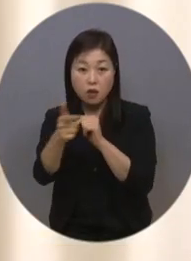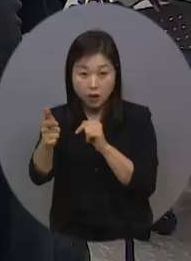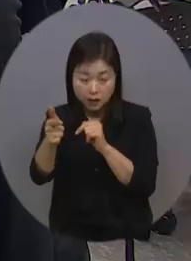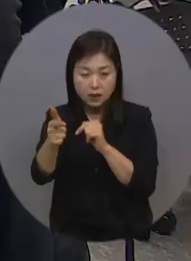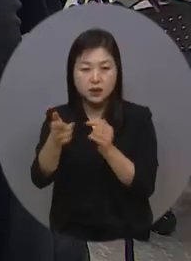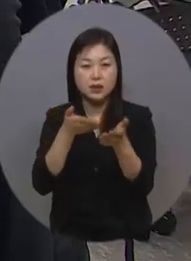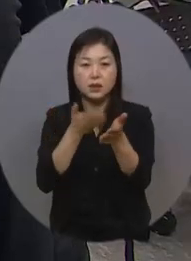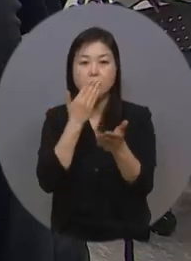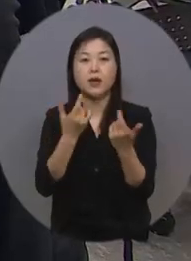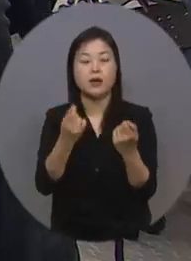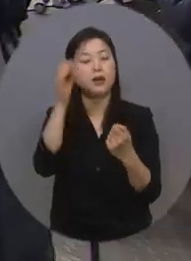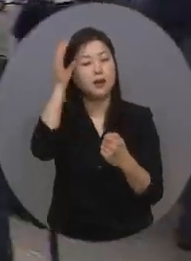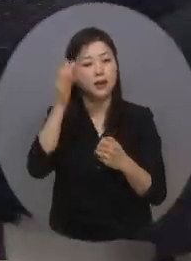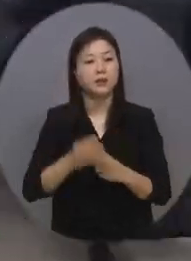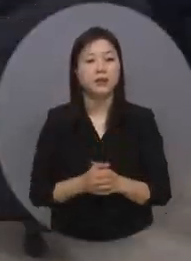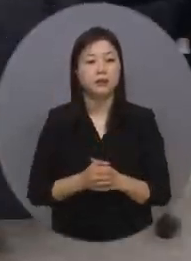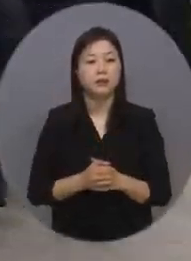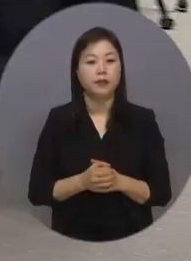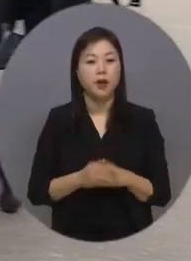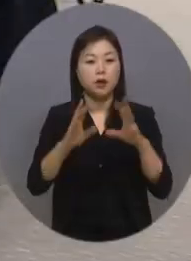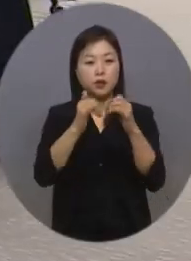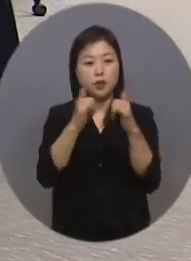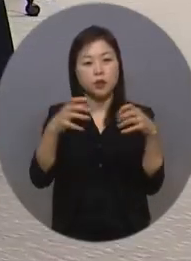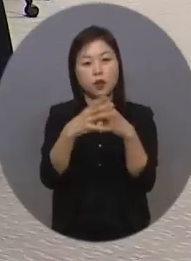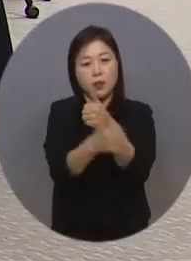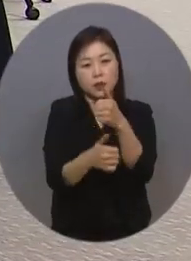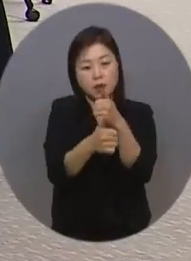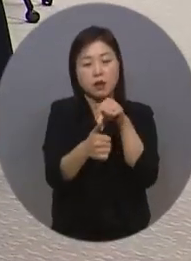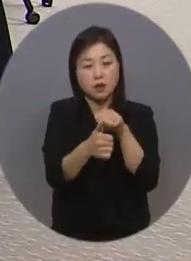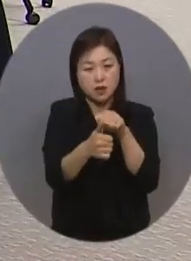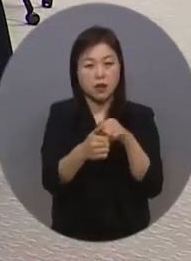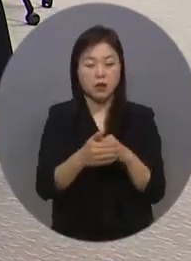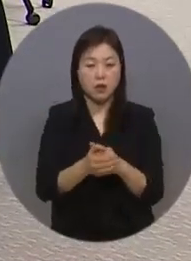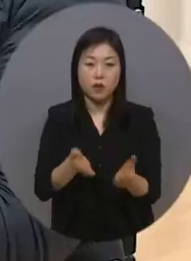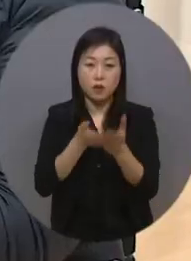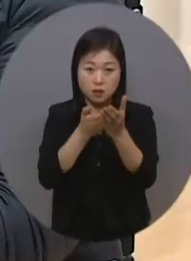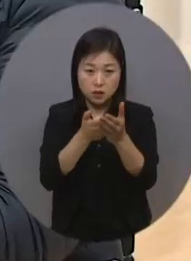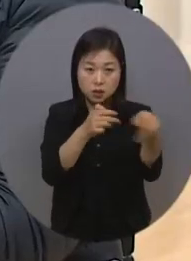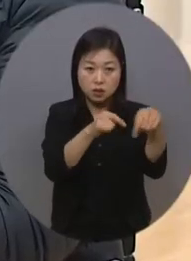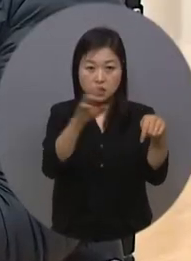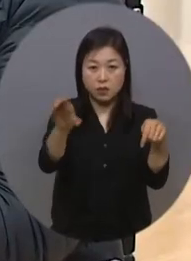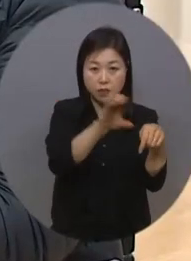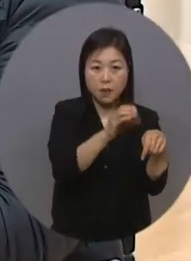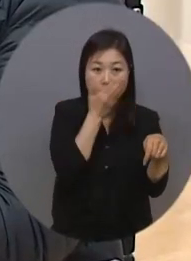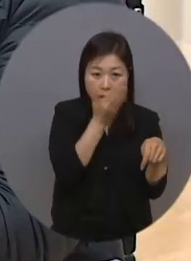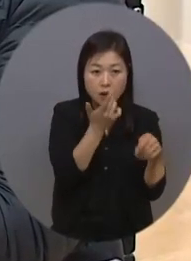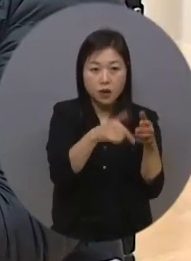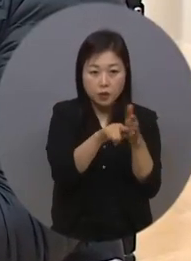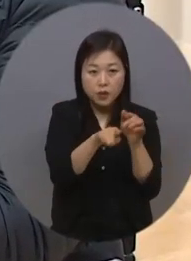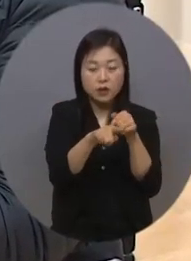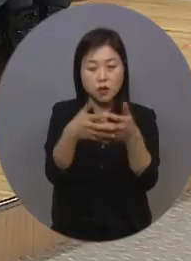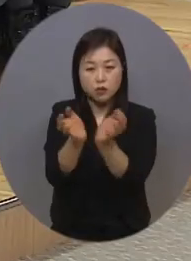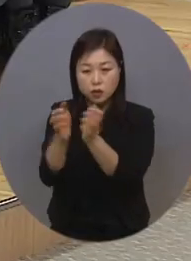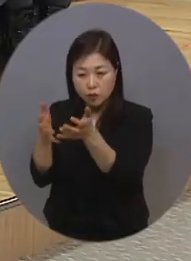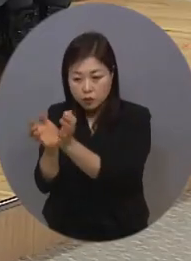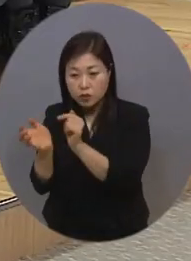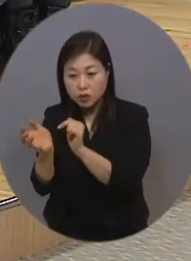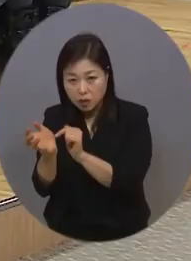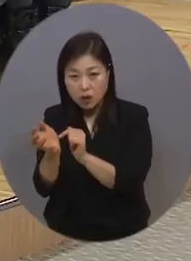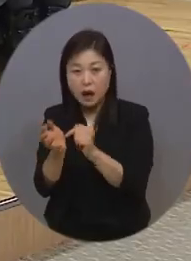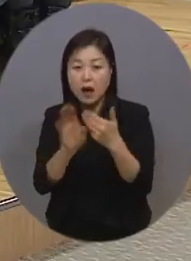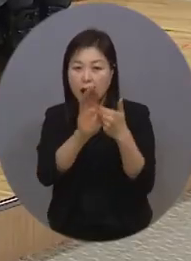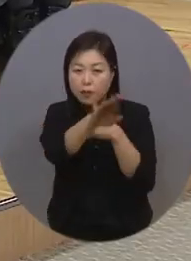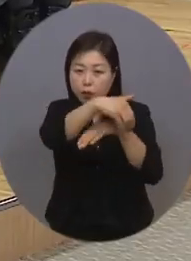기대합니다. 국민통합위원회도 해당 제안이 정책에 반영될 수 있도록 부처별 후속 계획을 점검하겠다는